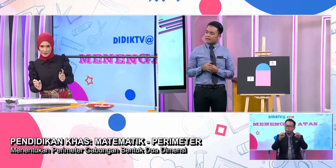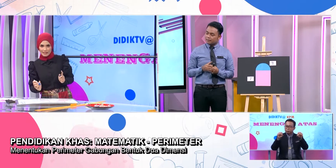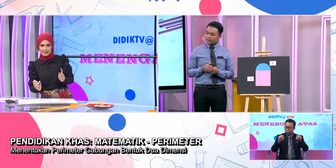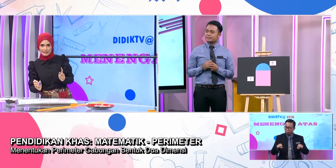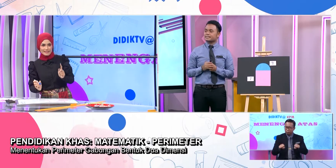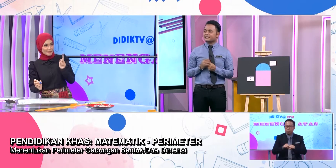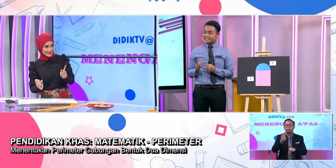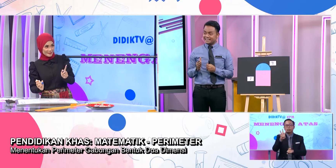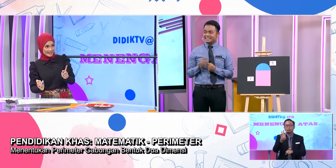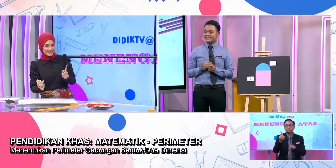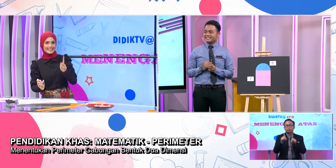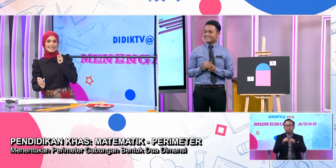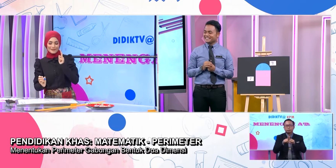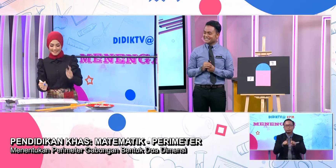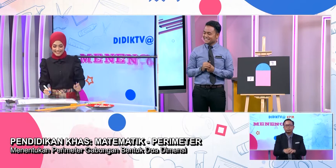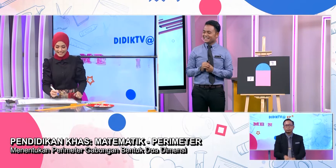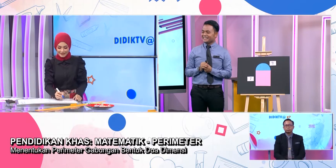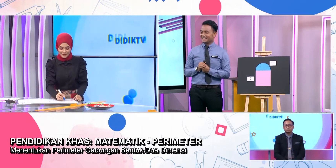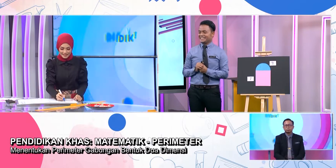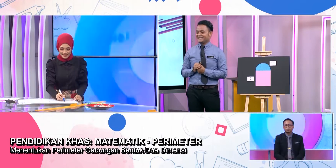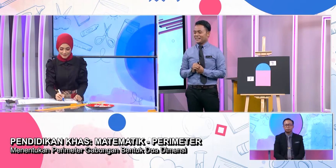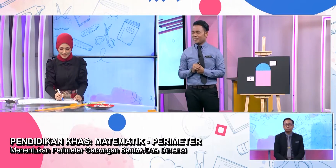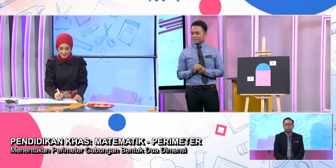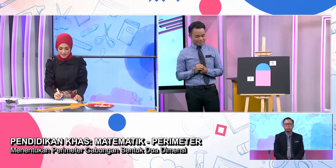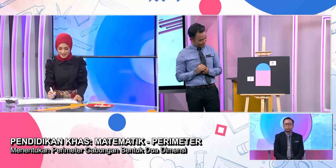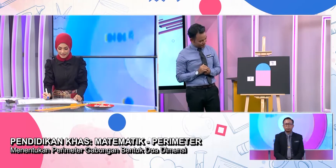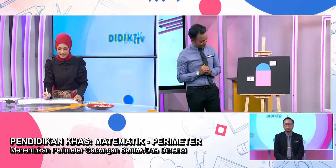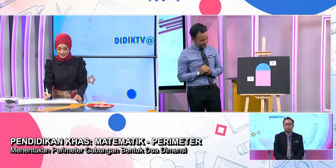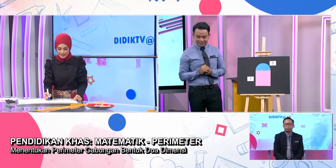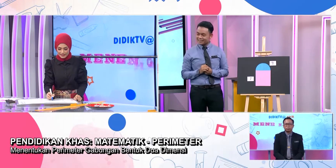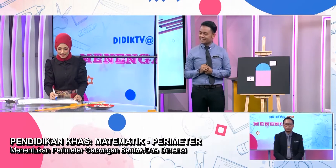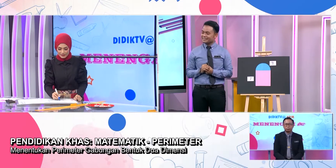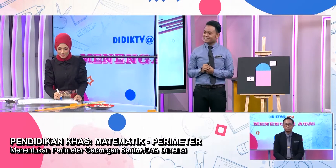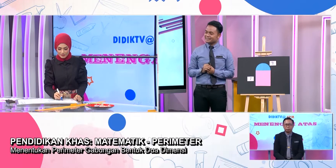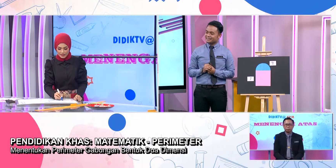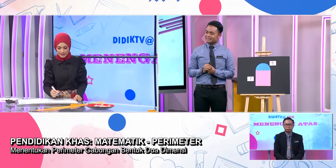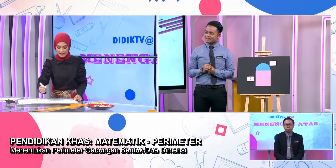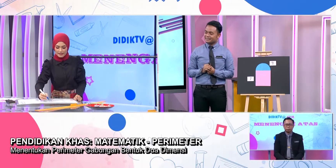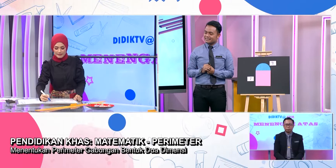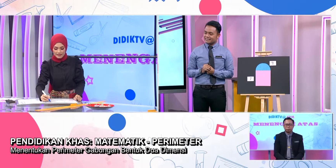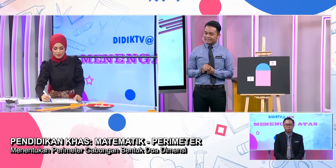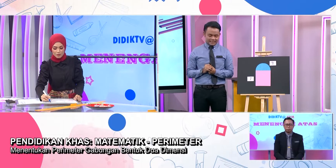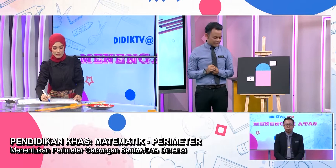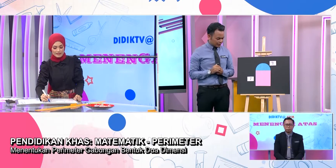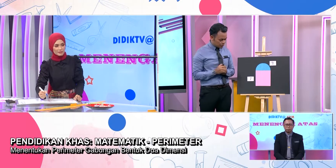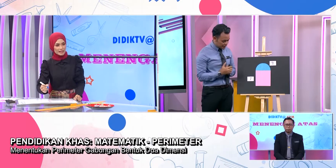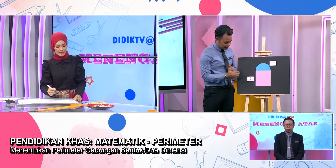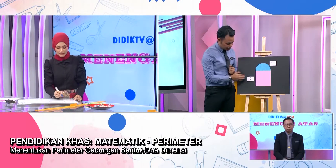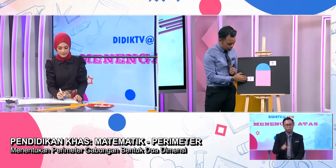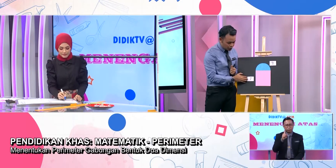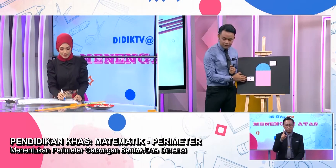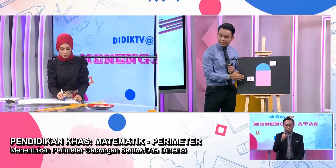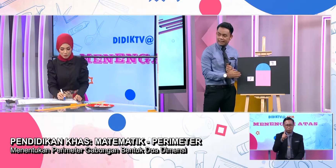the same segi Pak sama-sama Sisi Oke segi empat sama Sisi baik dij1